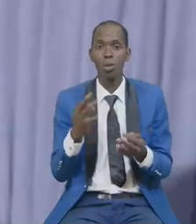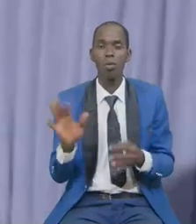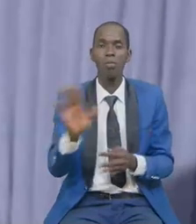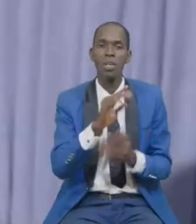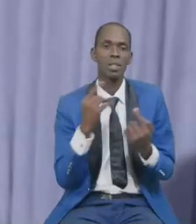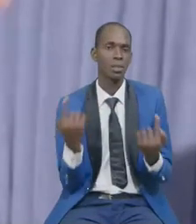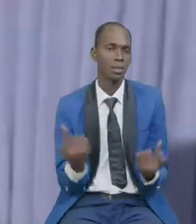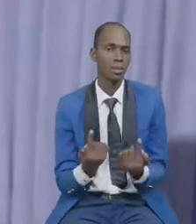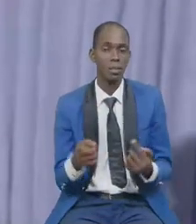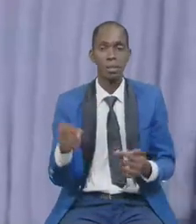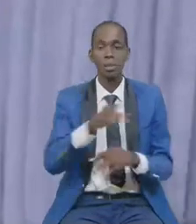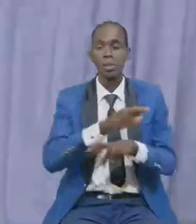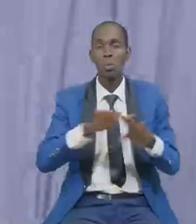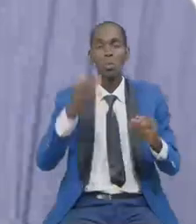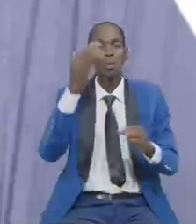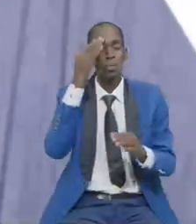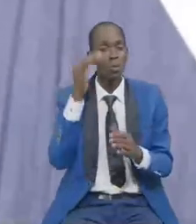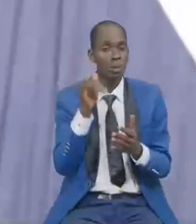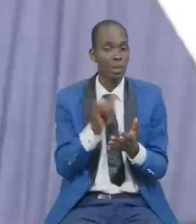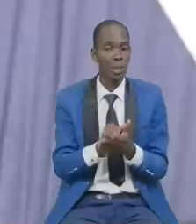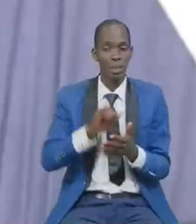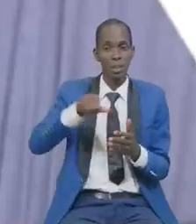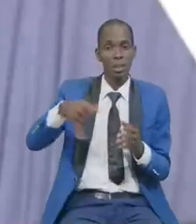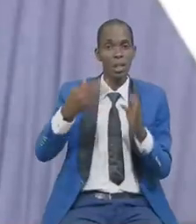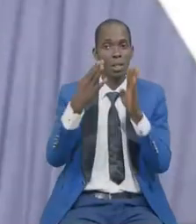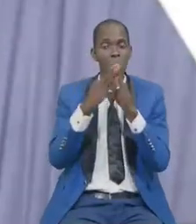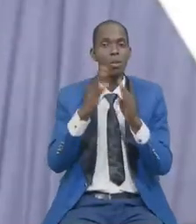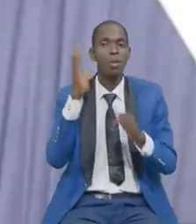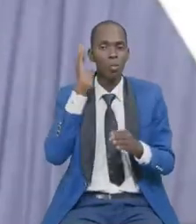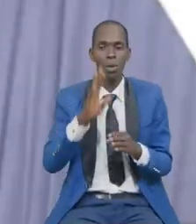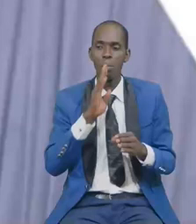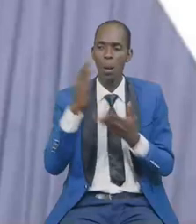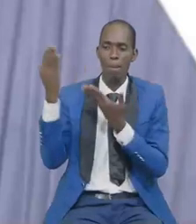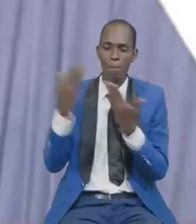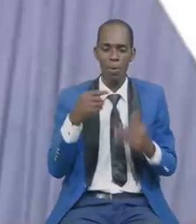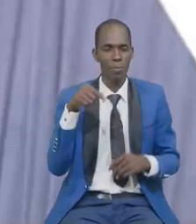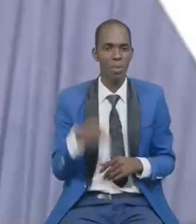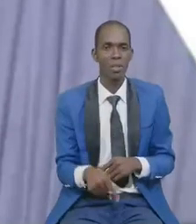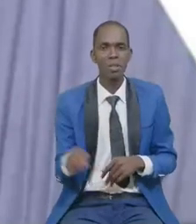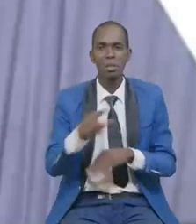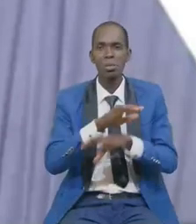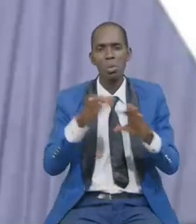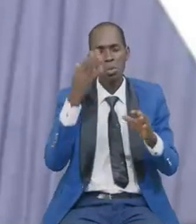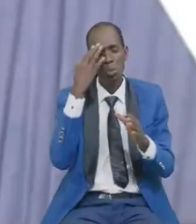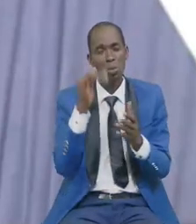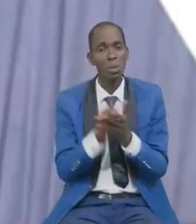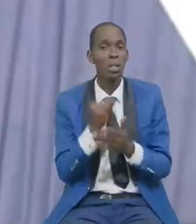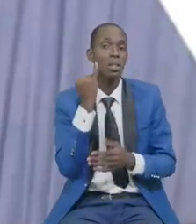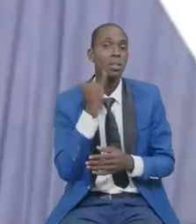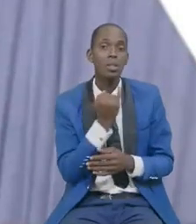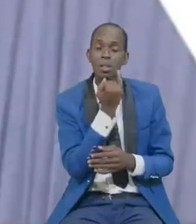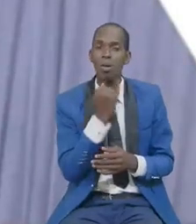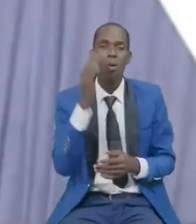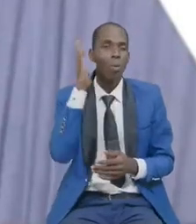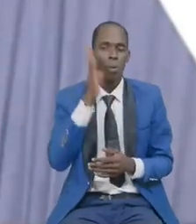que Jérusalem sera détruite. Ils ne savaient pas qu'Israël sera détruite. Ils ne